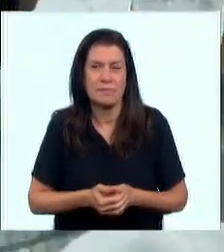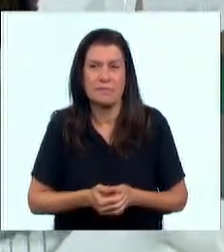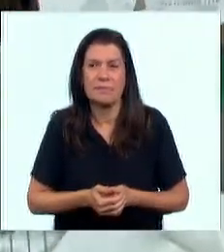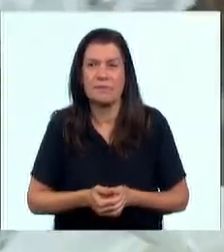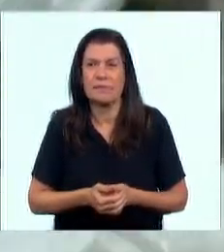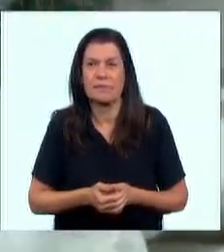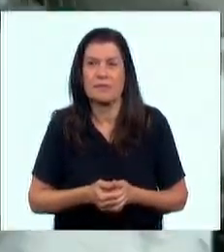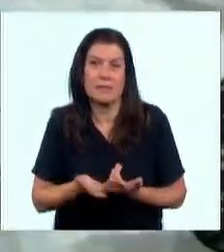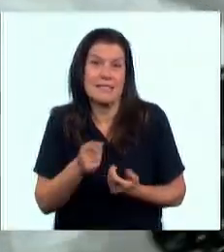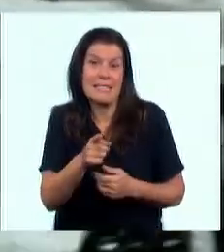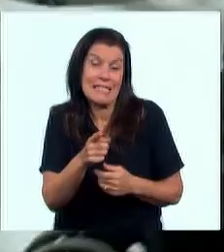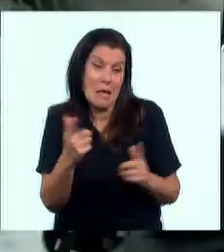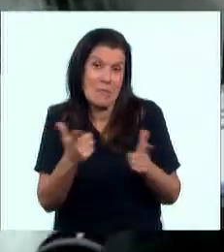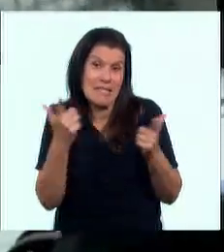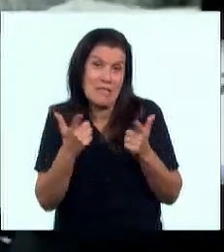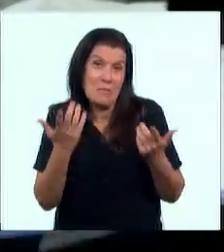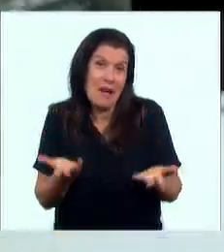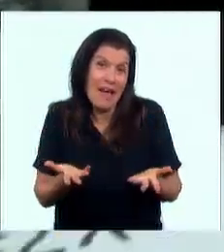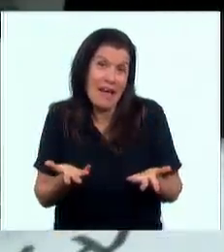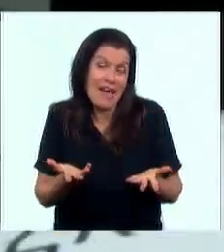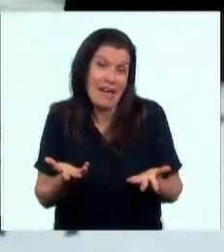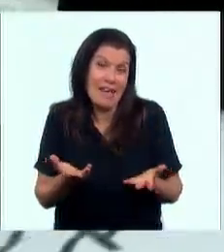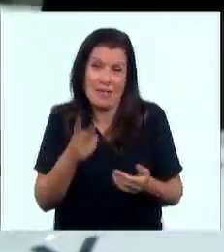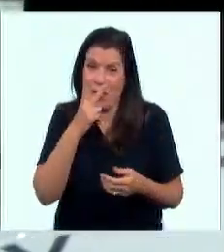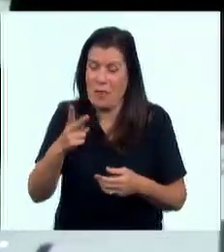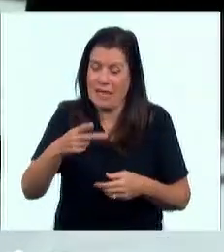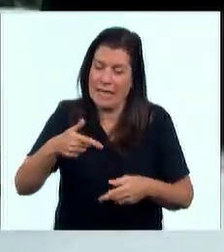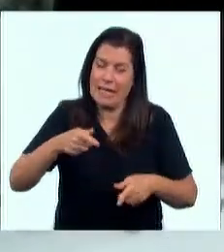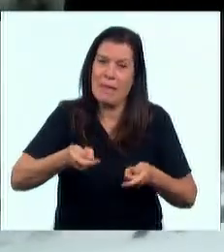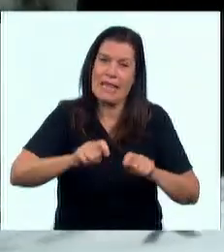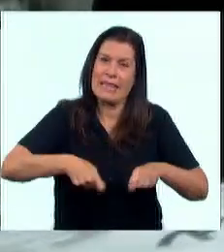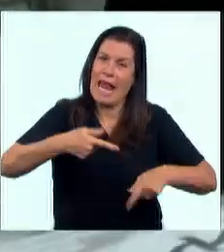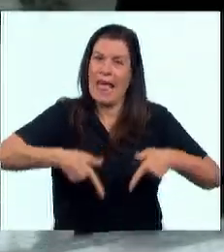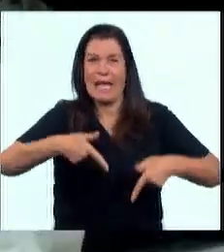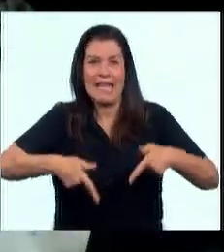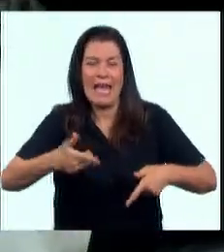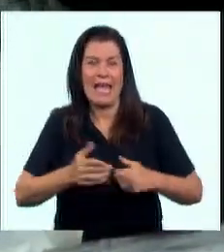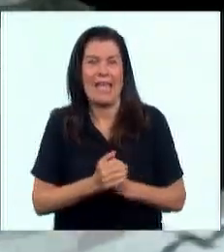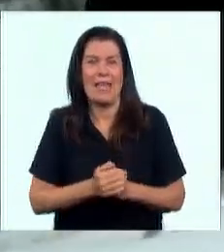זה מסיבה, הרי את הנעלי הכאב היה שם, ממש את הססנים.